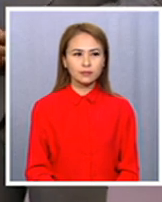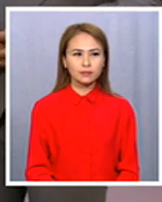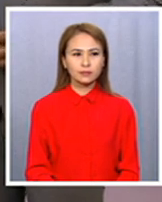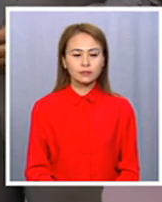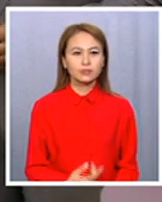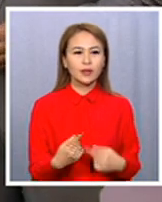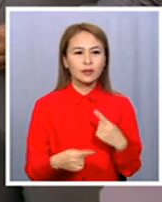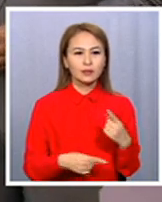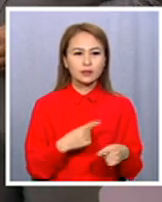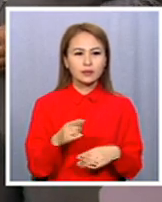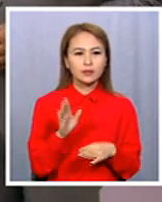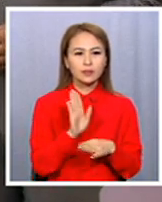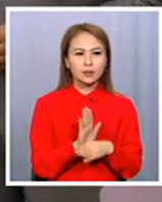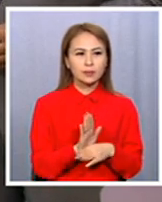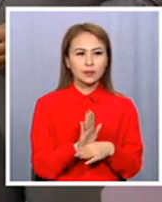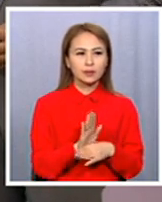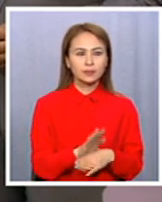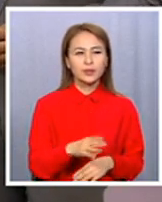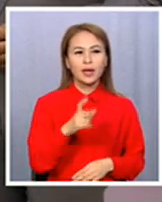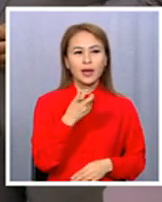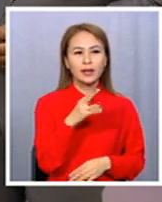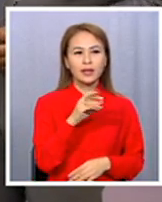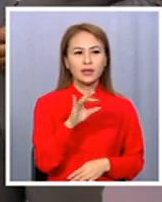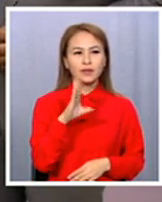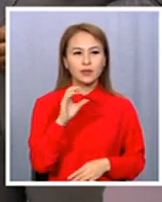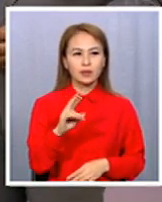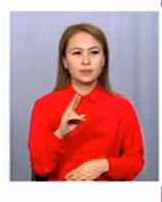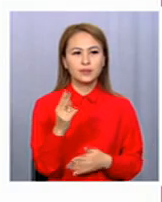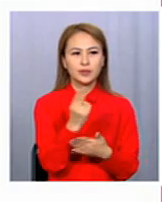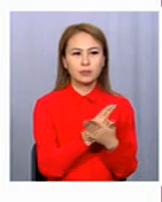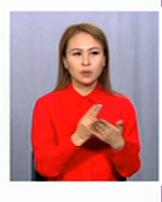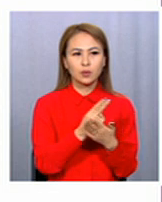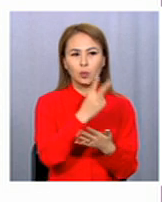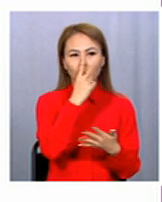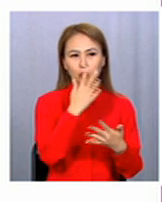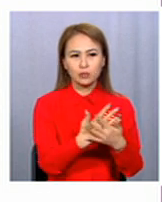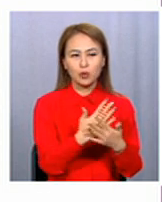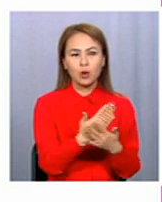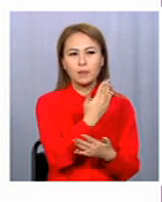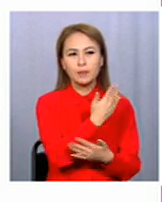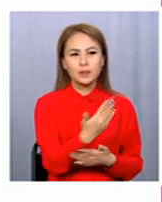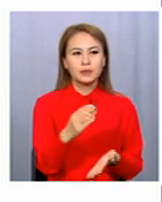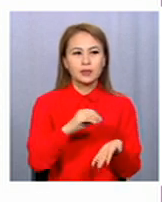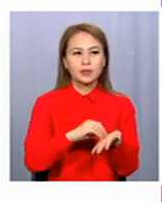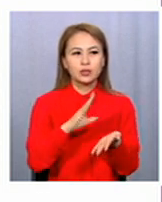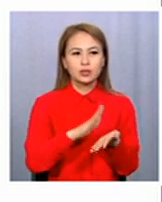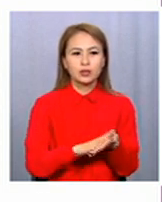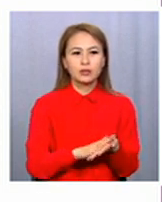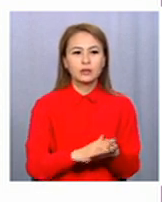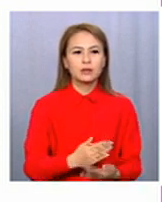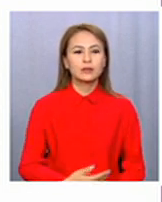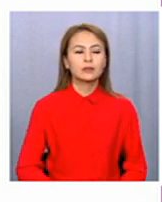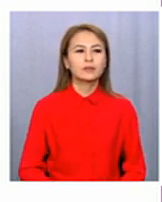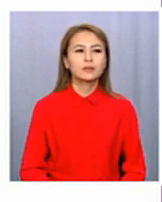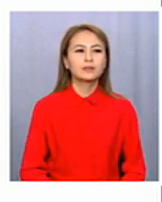Келесі тапсырмада Эйлер Вен диаграммасымен кескіндеп көрсетіп, оған бірнеше элементтерді жазыңдар.